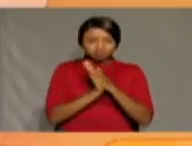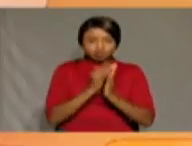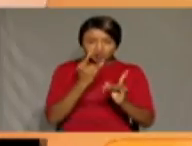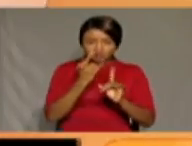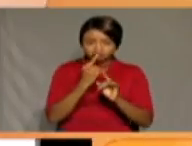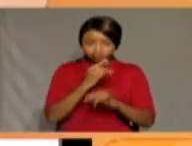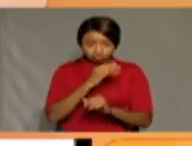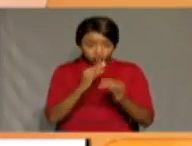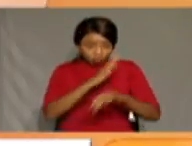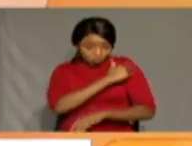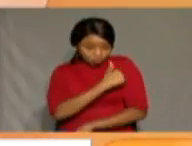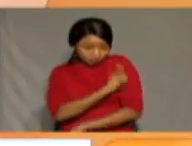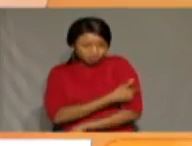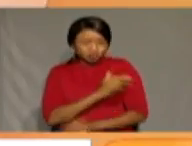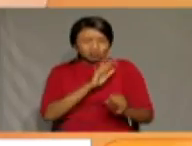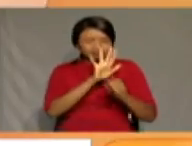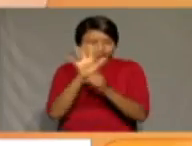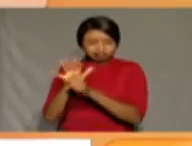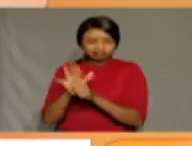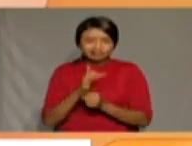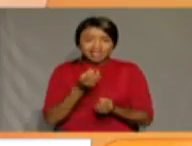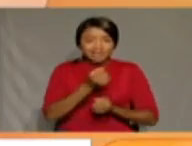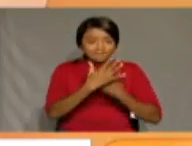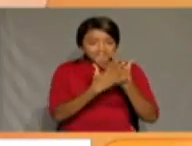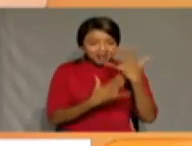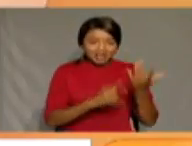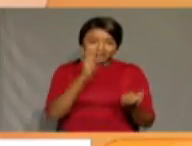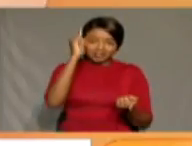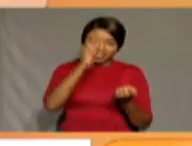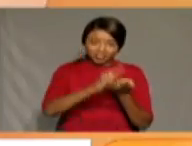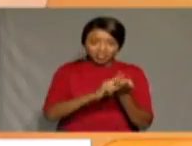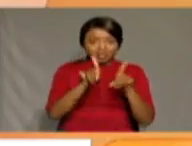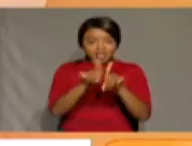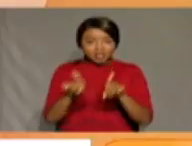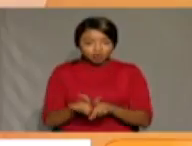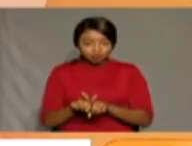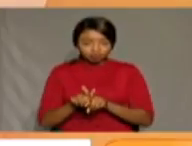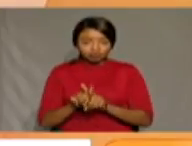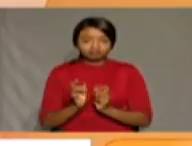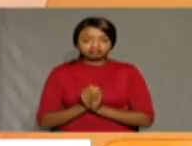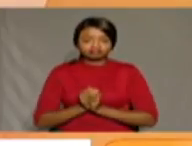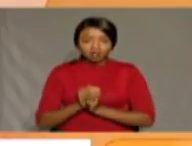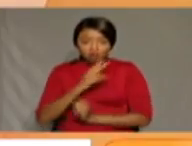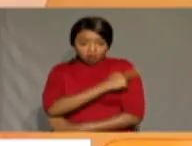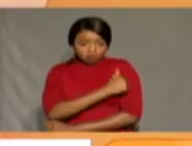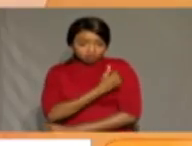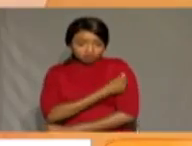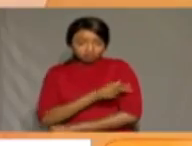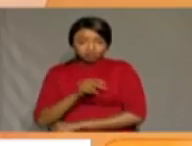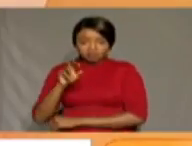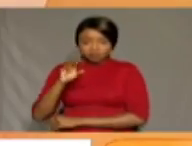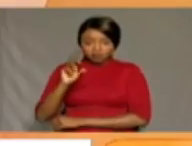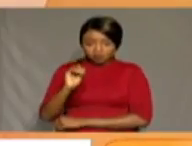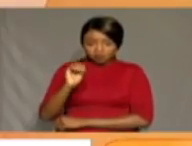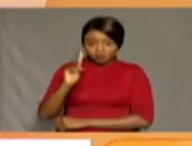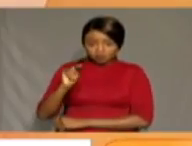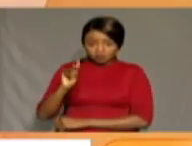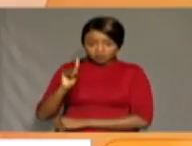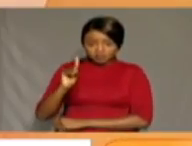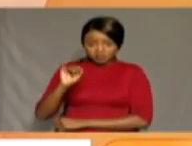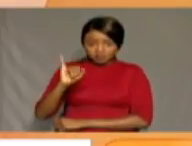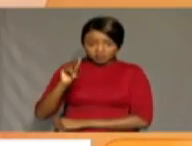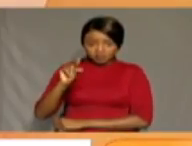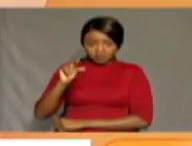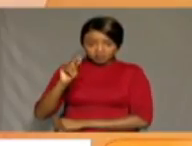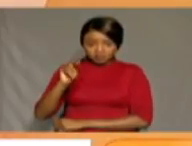Hospitali kuu nchini zimepungukiwa na hifadhi ya damu, huku hospitali ya Jaramogi Oginga ikilazimika kusitisha huduma za